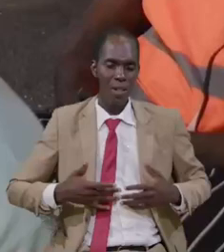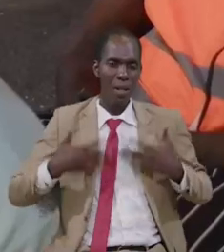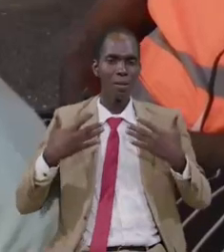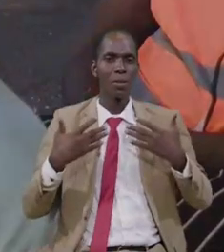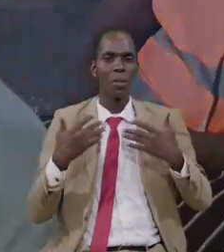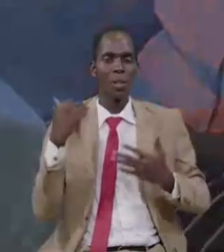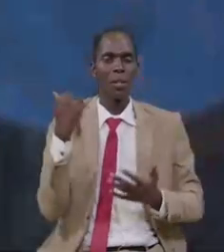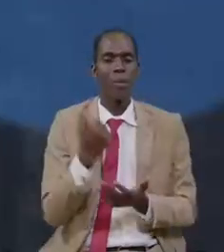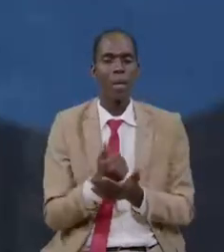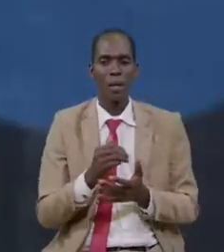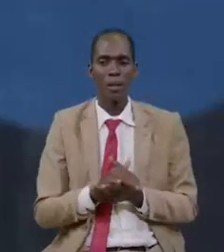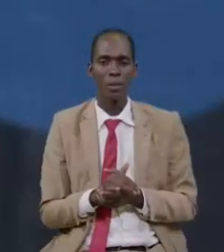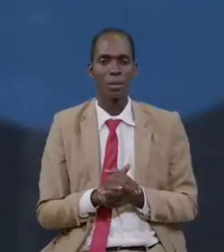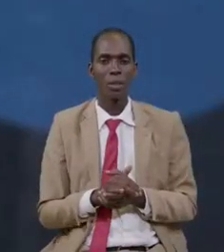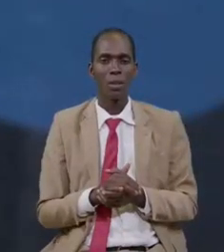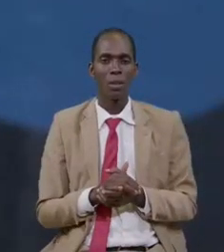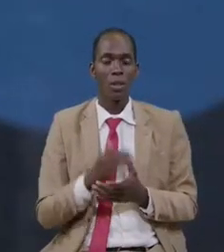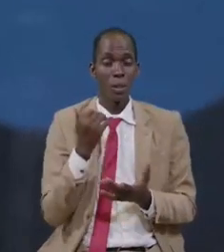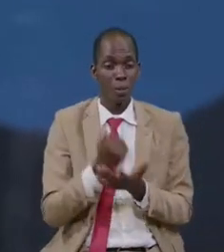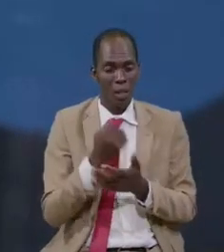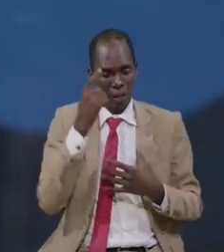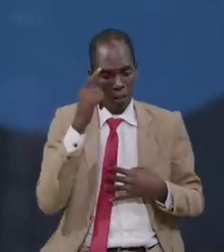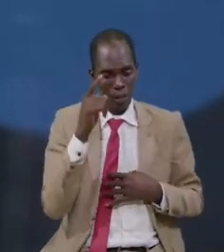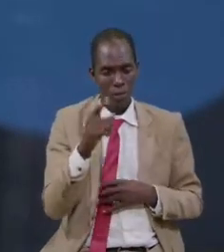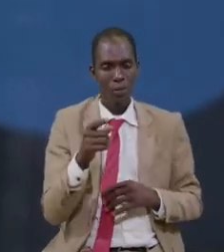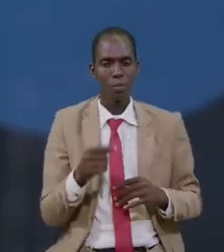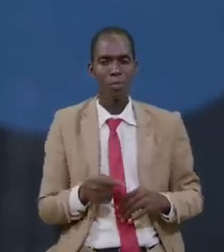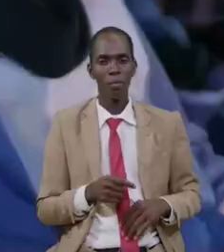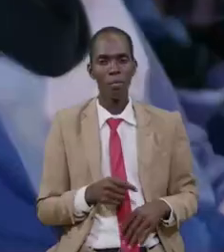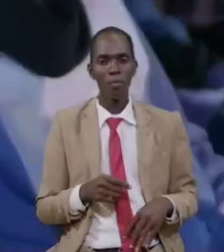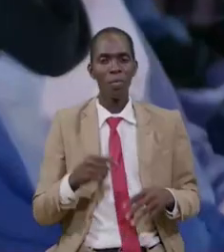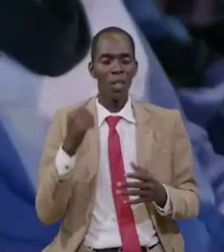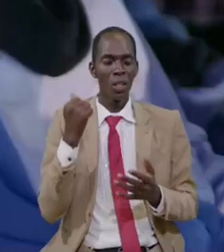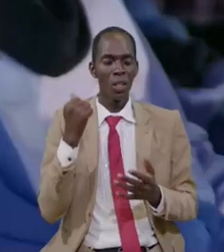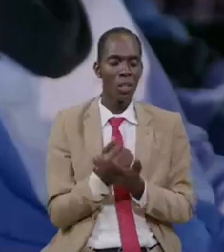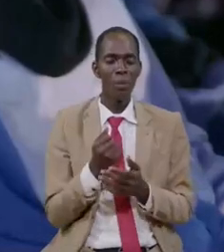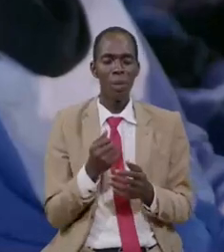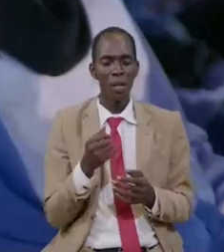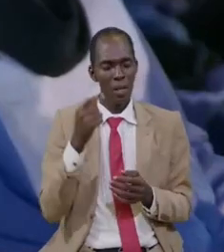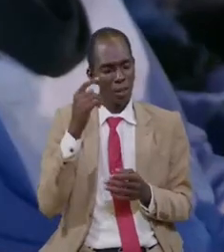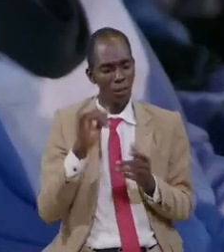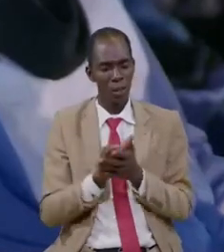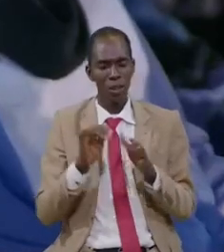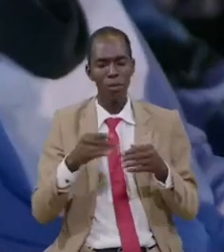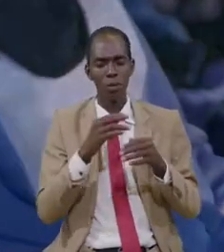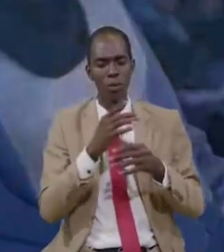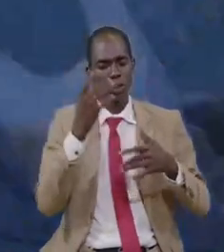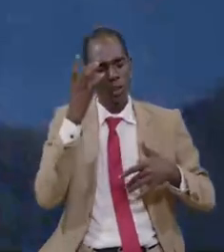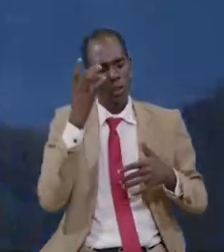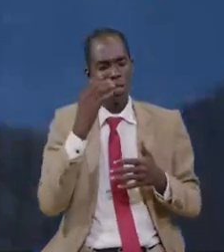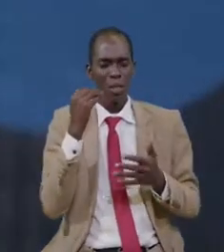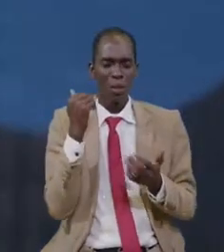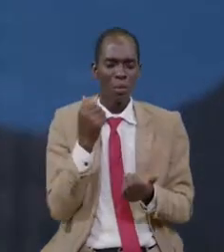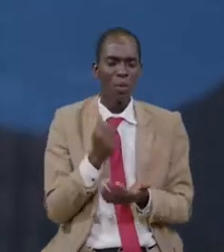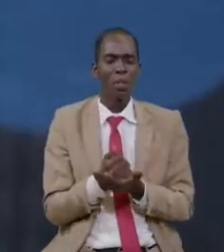Amen. Amen pour toi. Amen encore pour contre la maladie. Amen encore